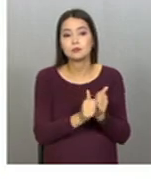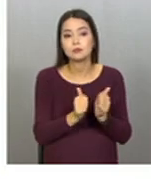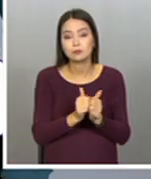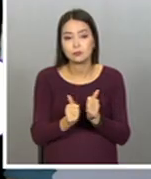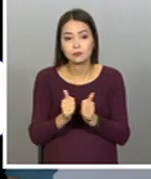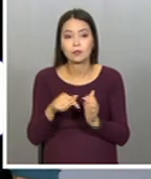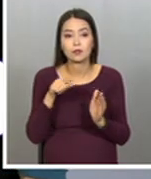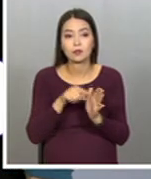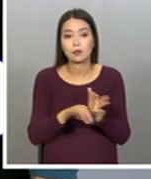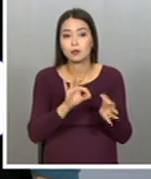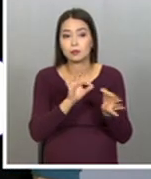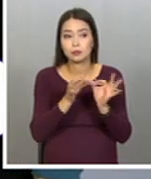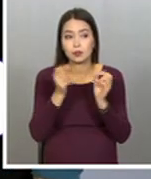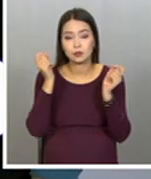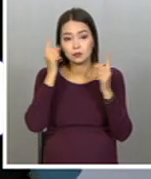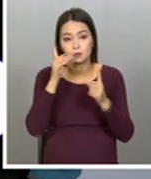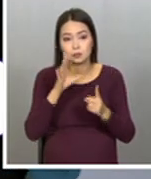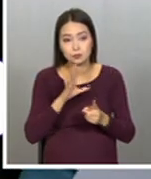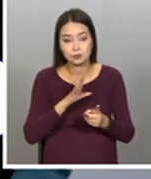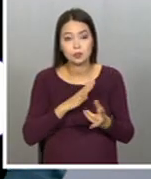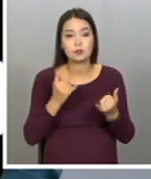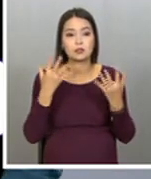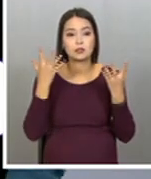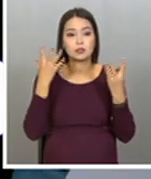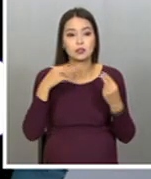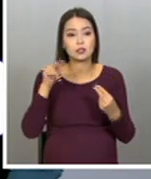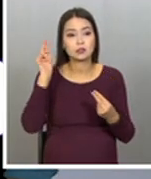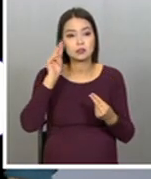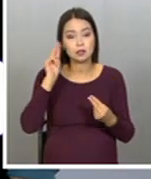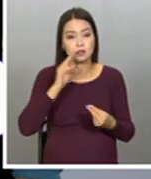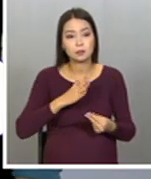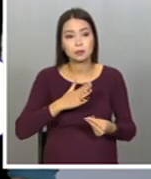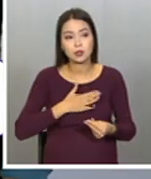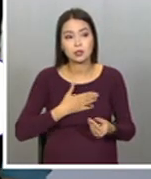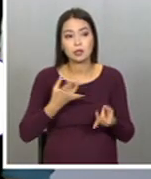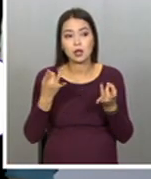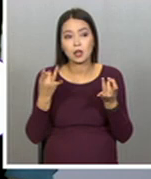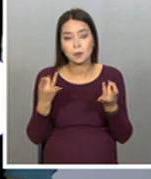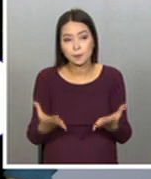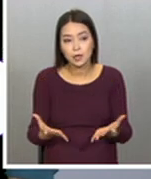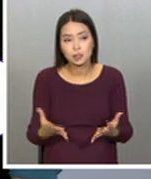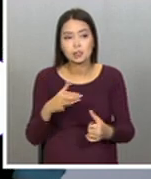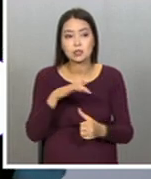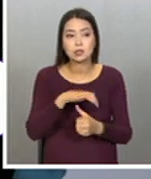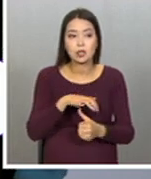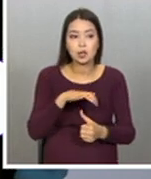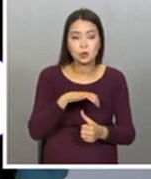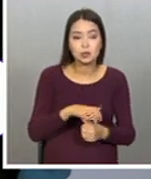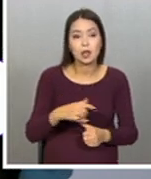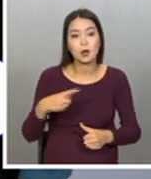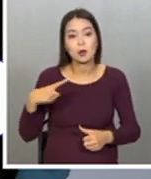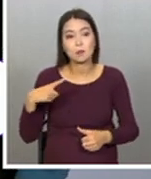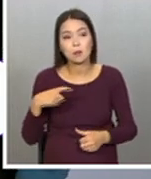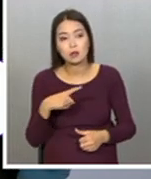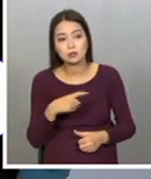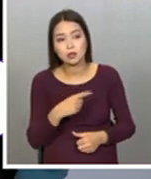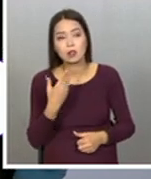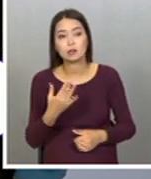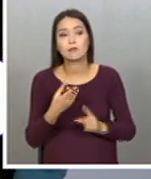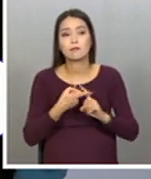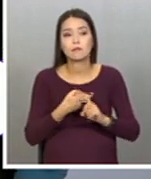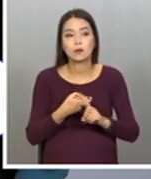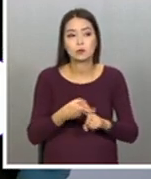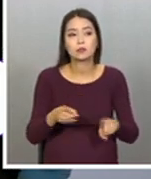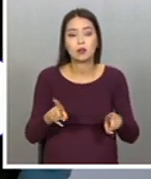бердік. Оқушылар, сонымен бүгінгі сабағымызда біз қарапайымдар, саңырауқұлақтар, бактериялар мен вирустар